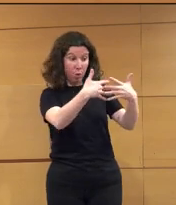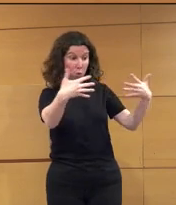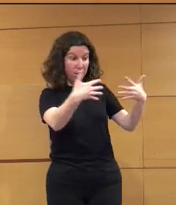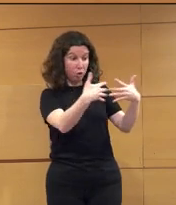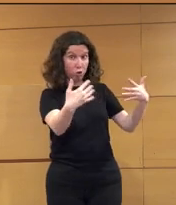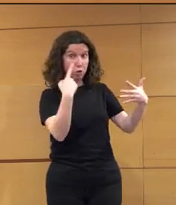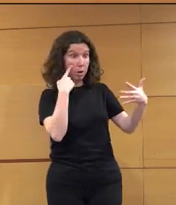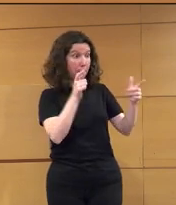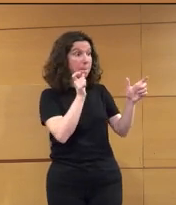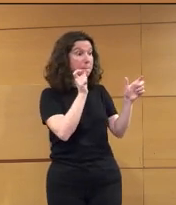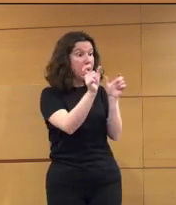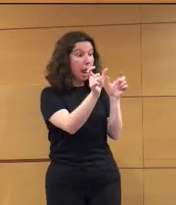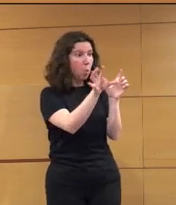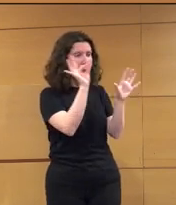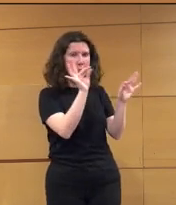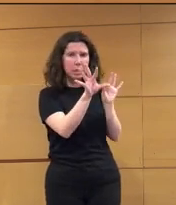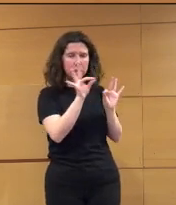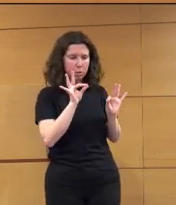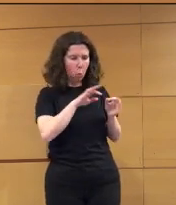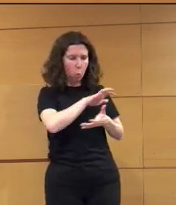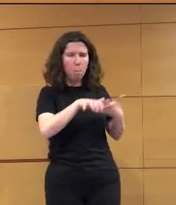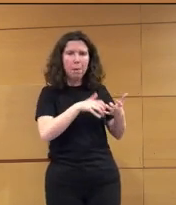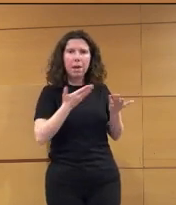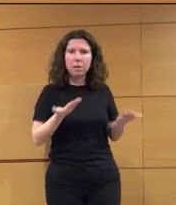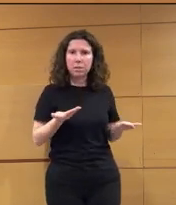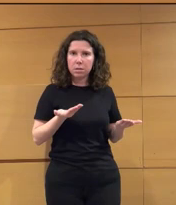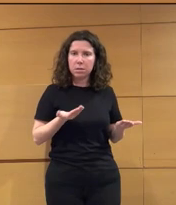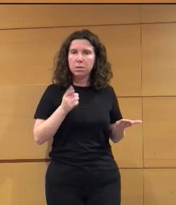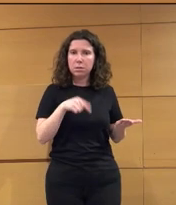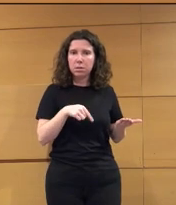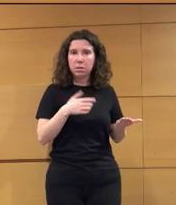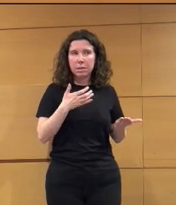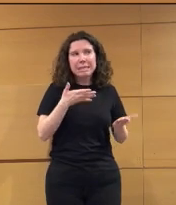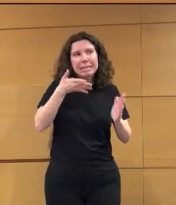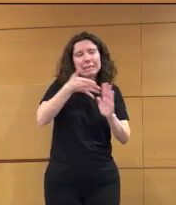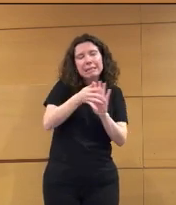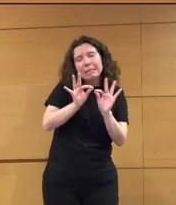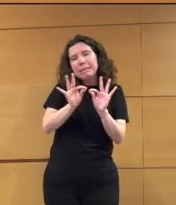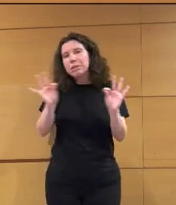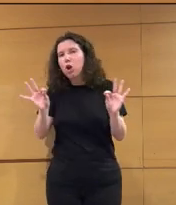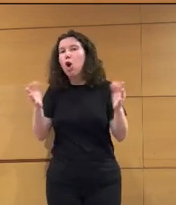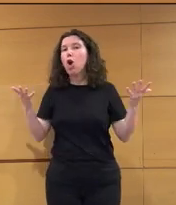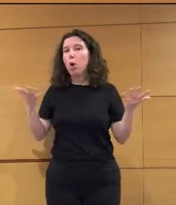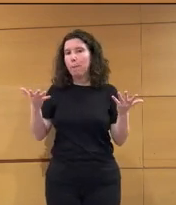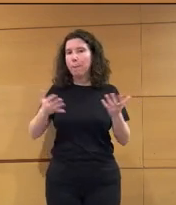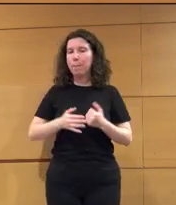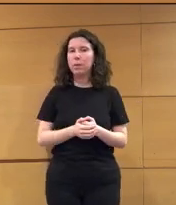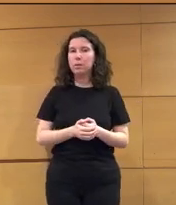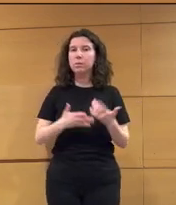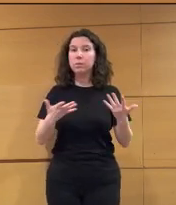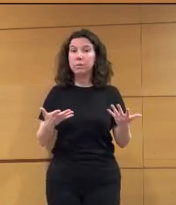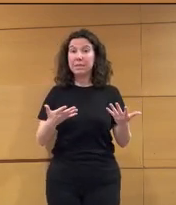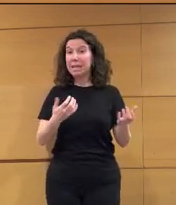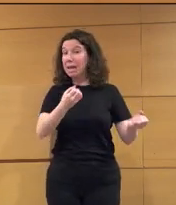eren complexes i com haurien de ser simplificades. I aleshores vam agregar tota